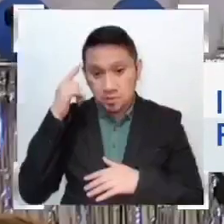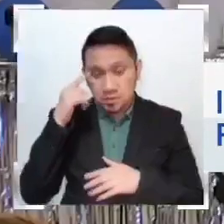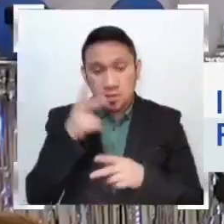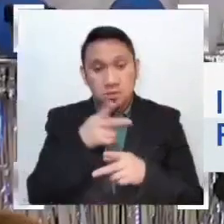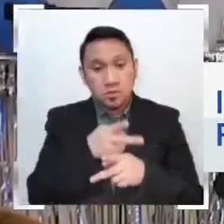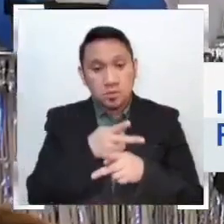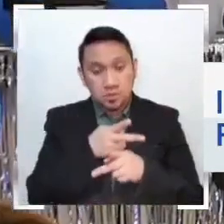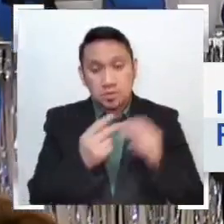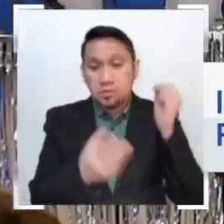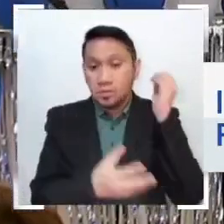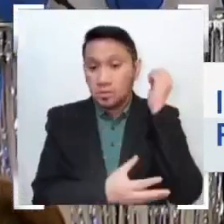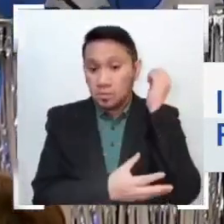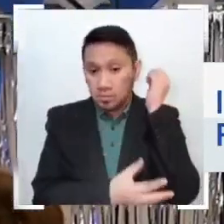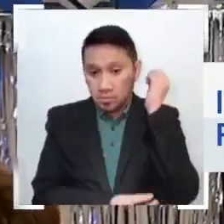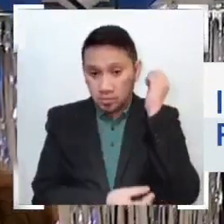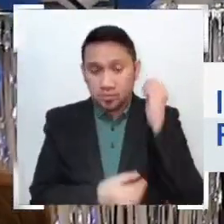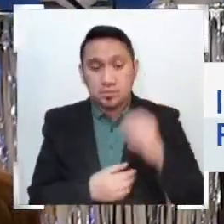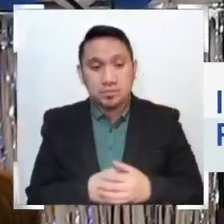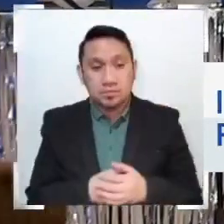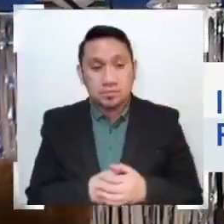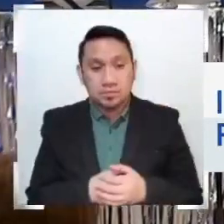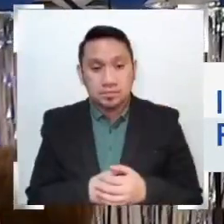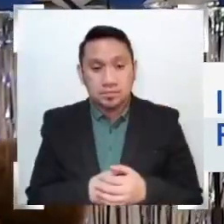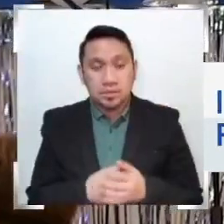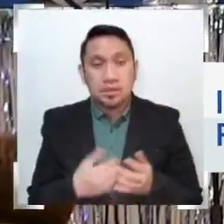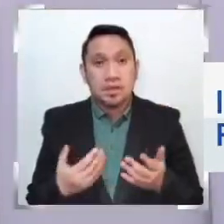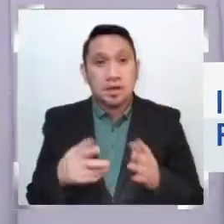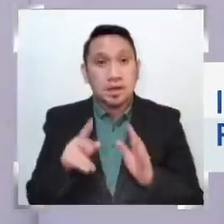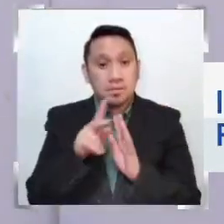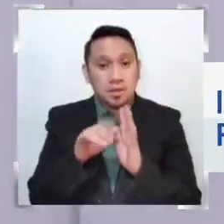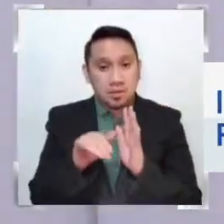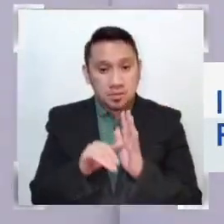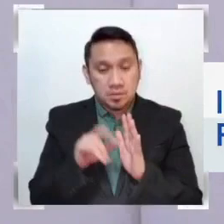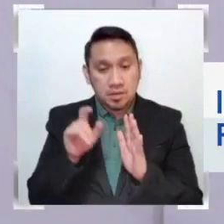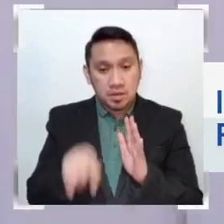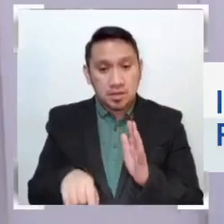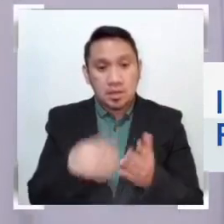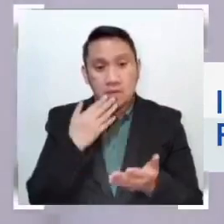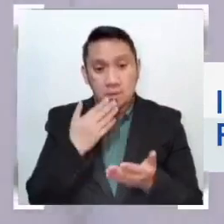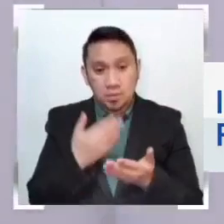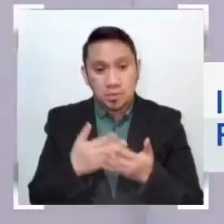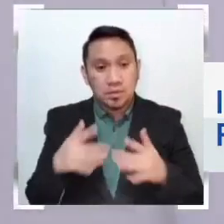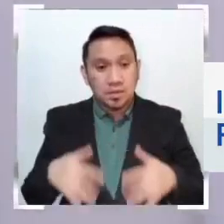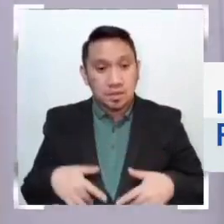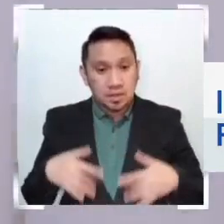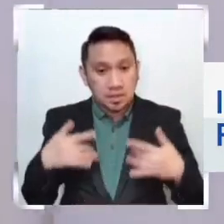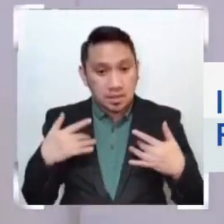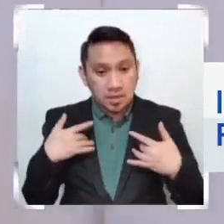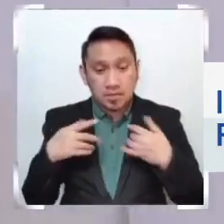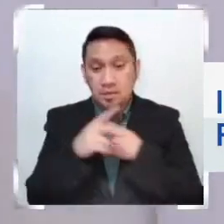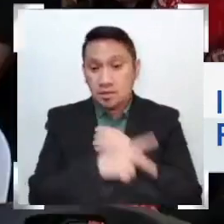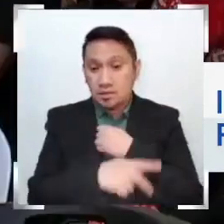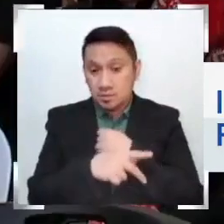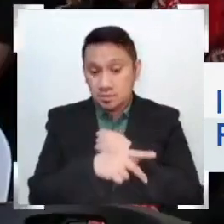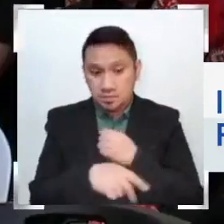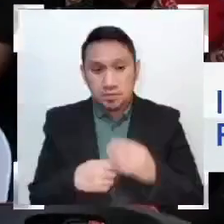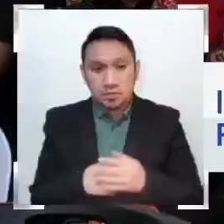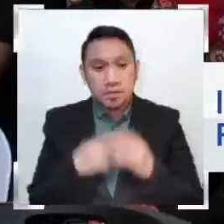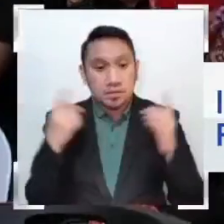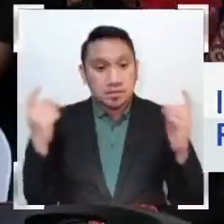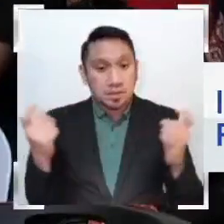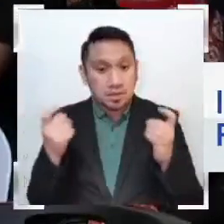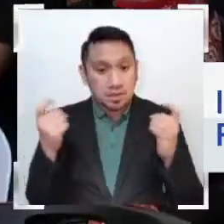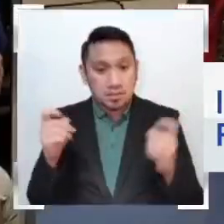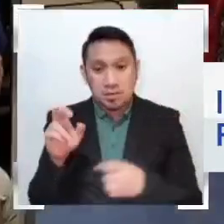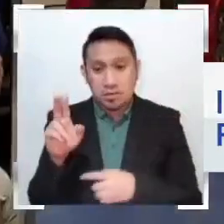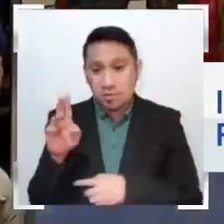na nasa Metro Manila. Kasabay nitong pulisiyang pagandahin ng buhay sa probinsya. At bilang bahagi ng pagdiriwan ng Urban Poor Solidarity